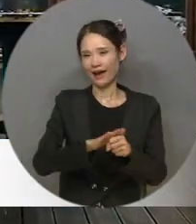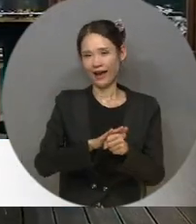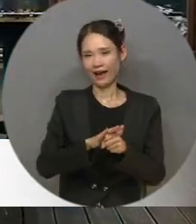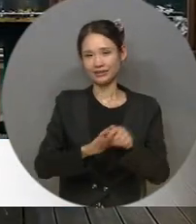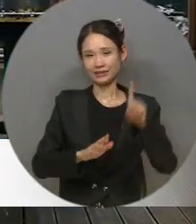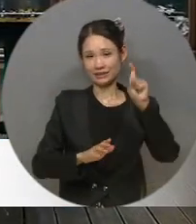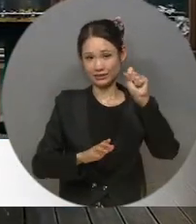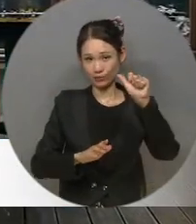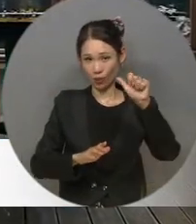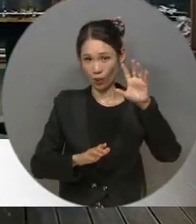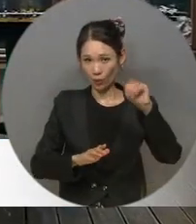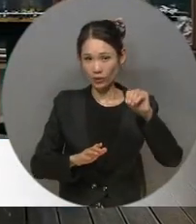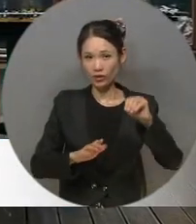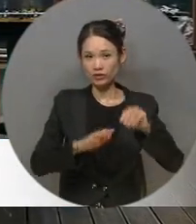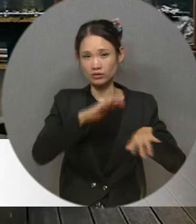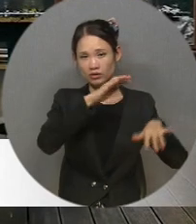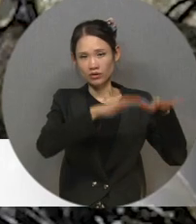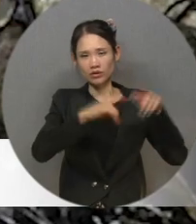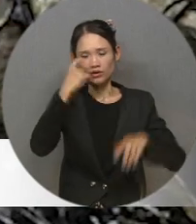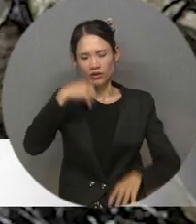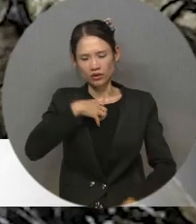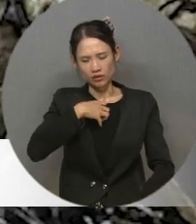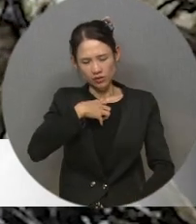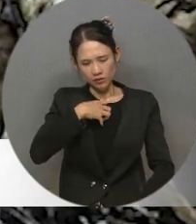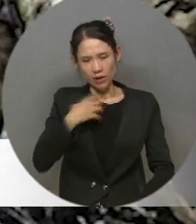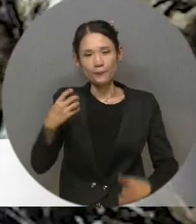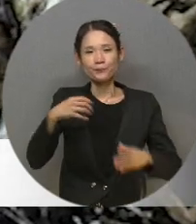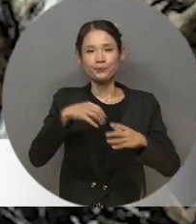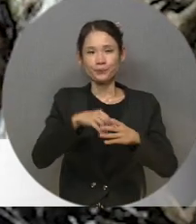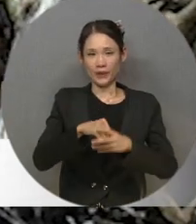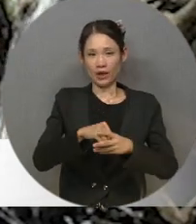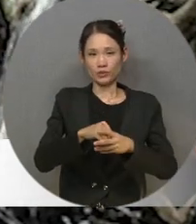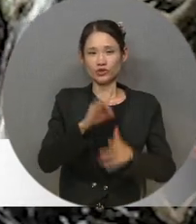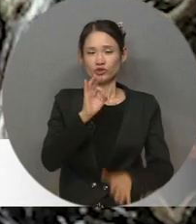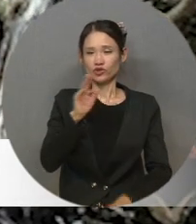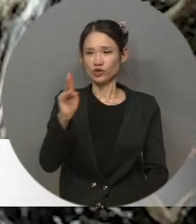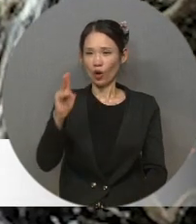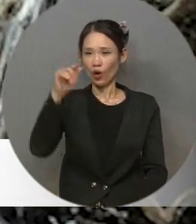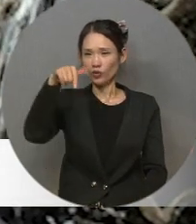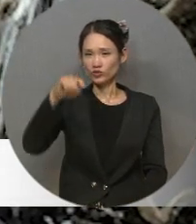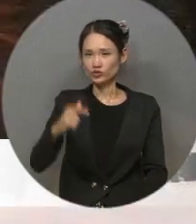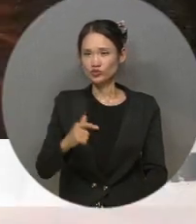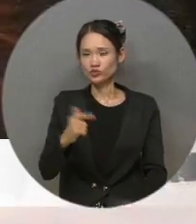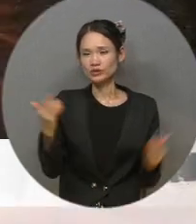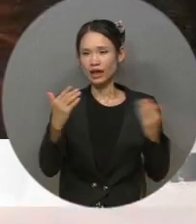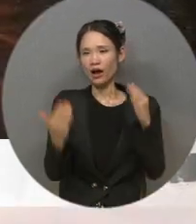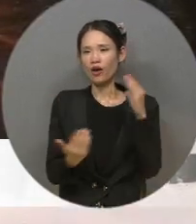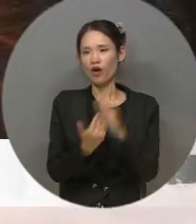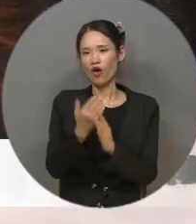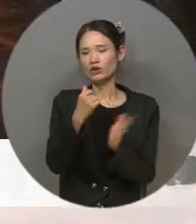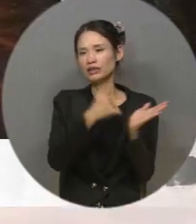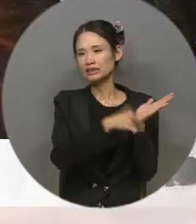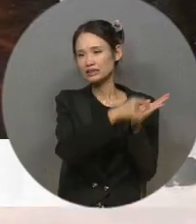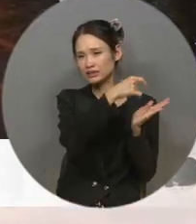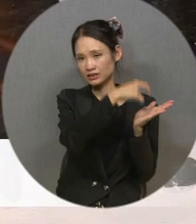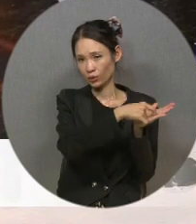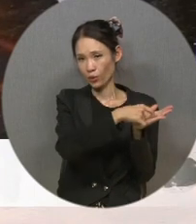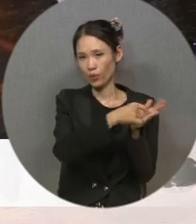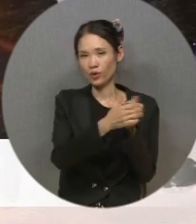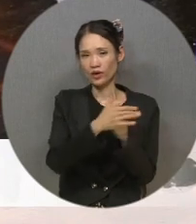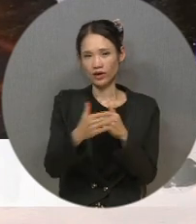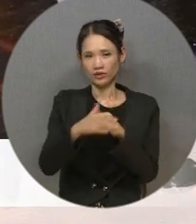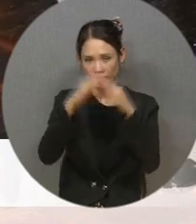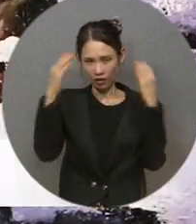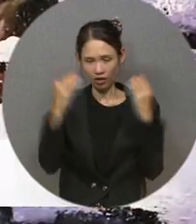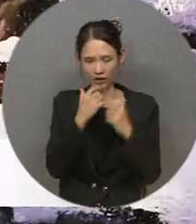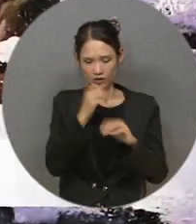15m에 달하는 참혹한 비극을 담은 요순 사건의 기록까지. 눈 쌓인 붉은 동백꽃은